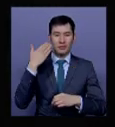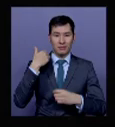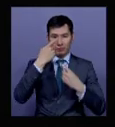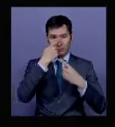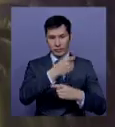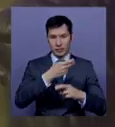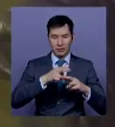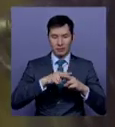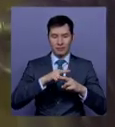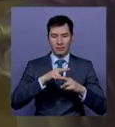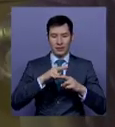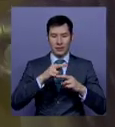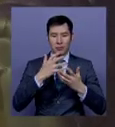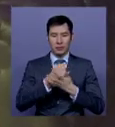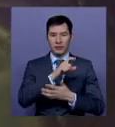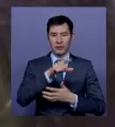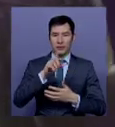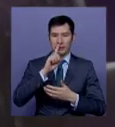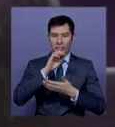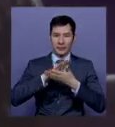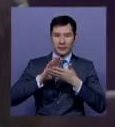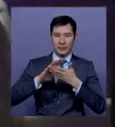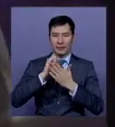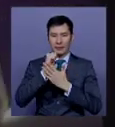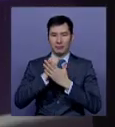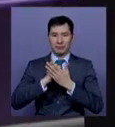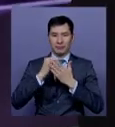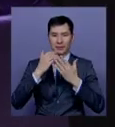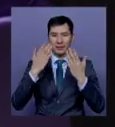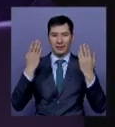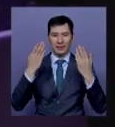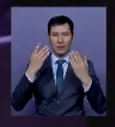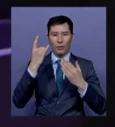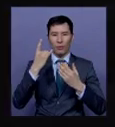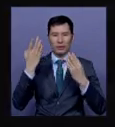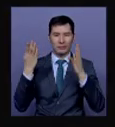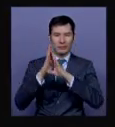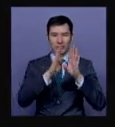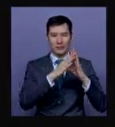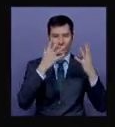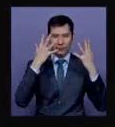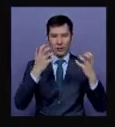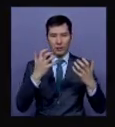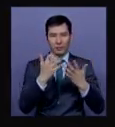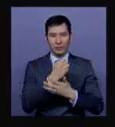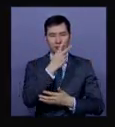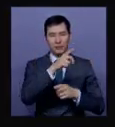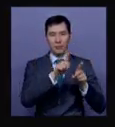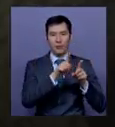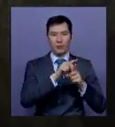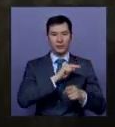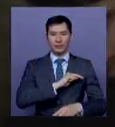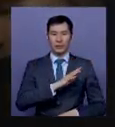бұл жұмысын жасырын түрде бастайтын кафе бардың бірі. Қала орталығындағы нысан бір қарағанда жұмыссыз көрінеді, бірақ